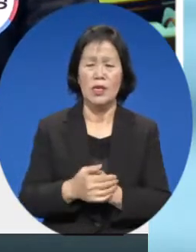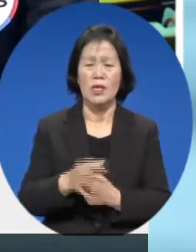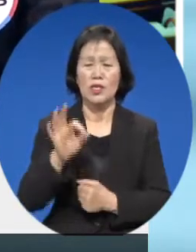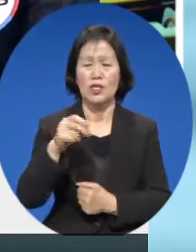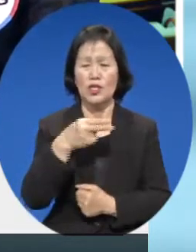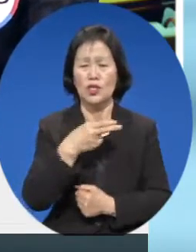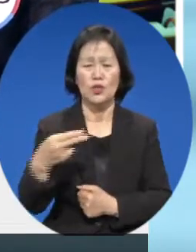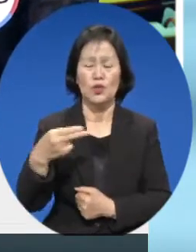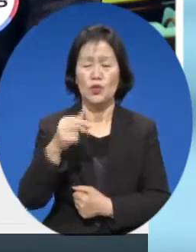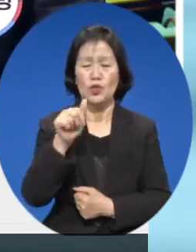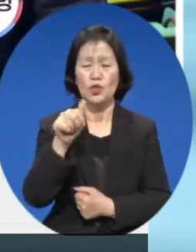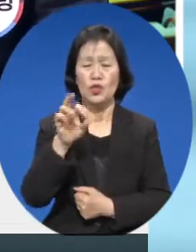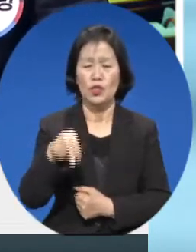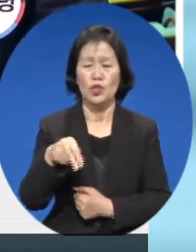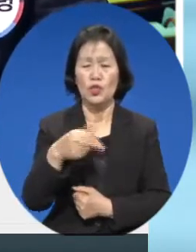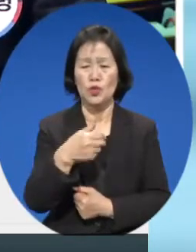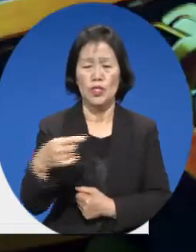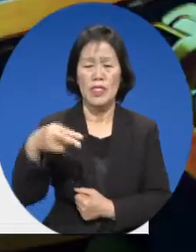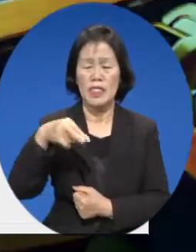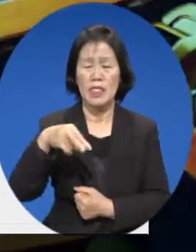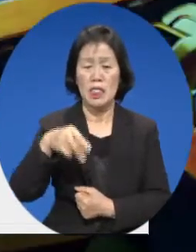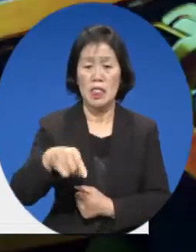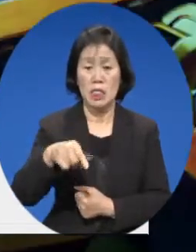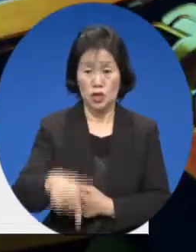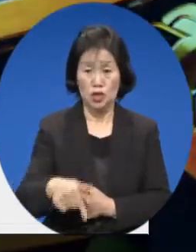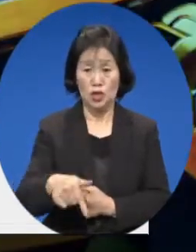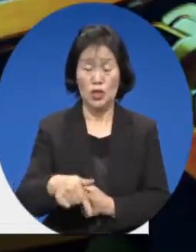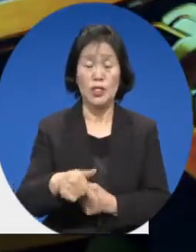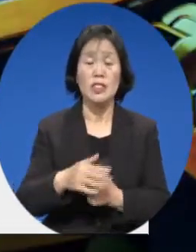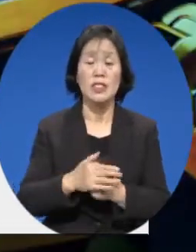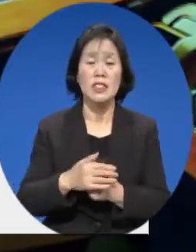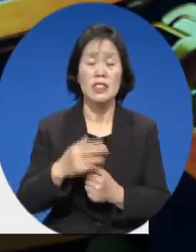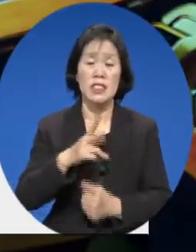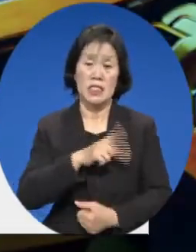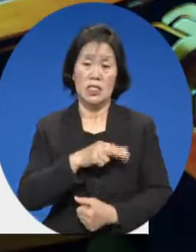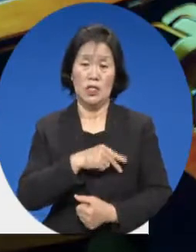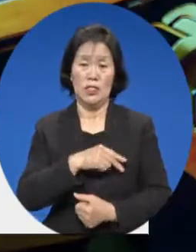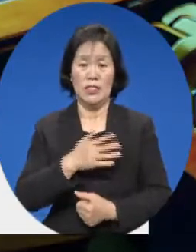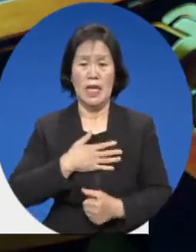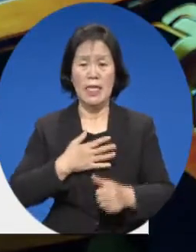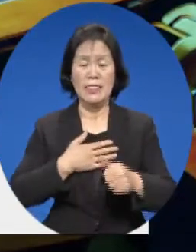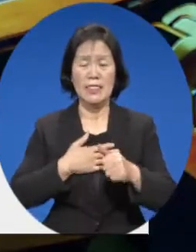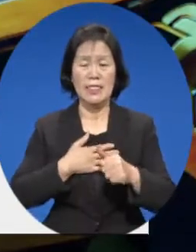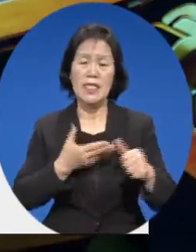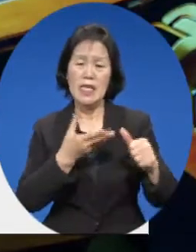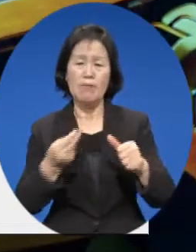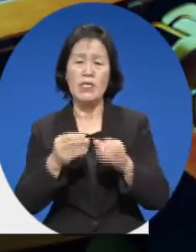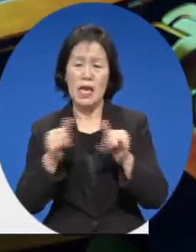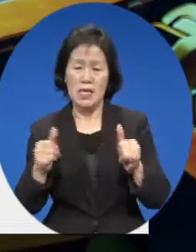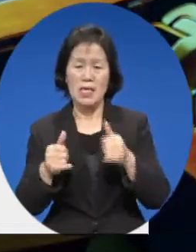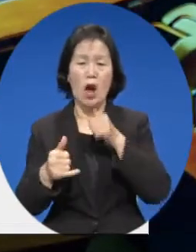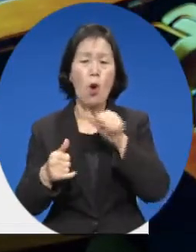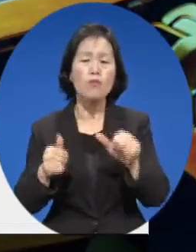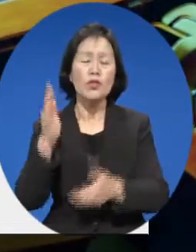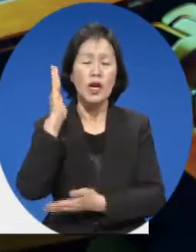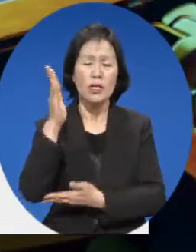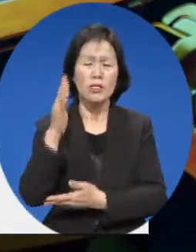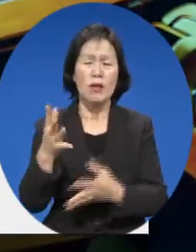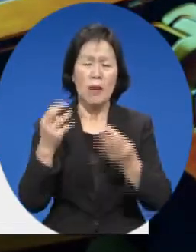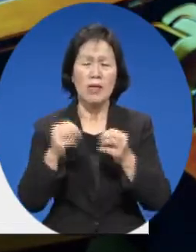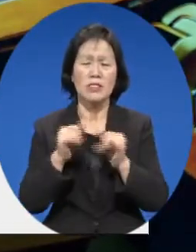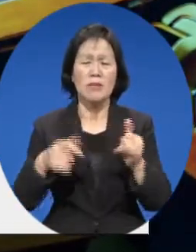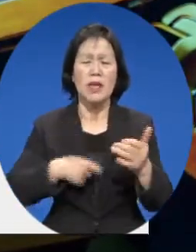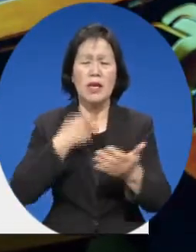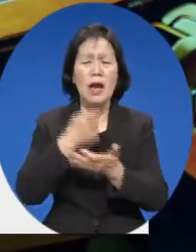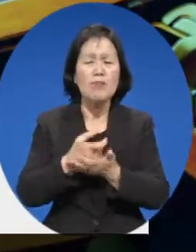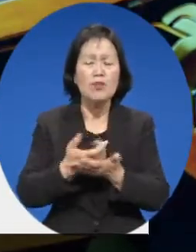이었으니까 그 국회에서 나는 임차인이 다라고 해는 그 단 5분간의 연설이 많은 국민들에게 그 울림이 있었듯이 단순한 것이